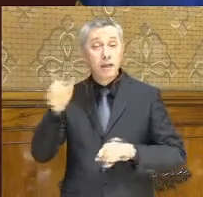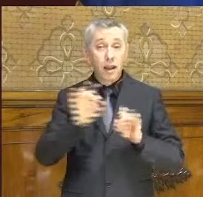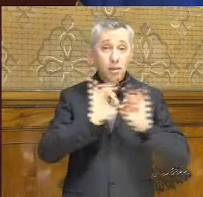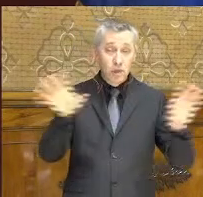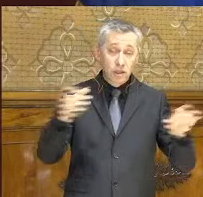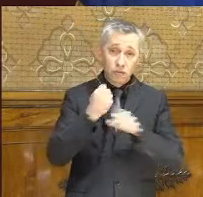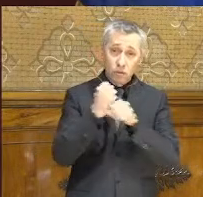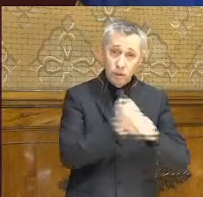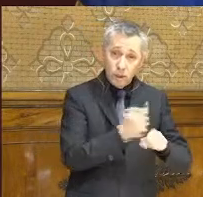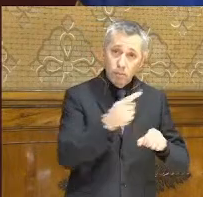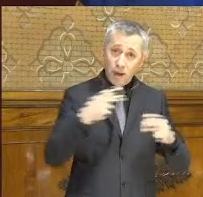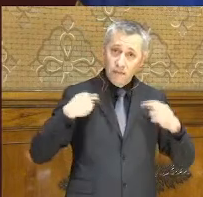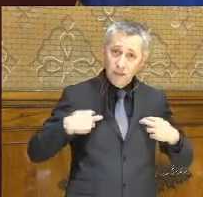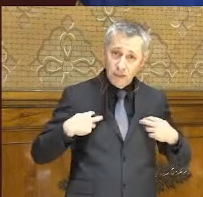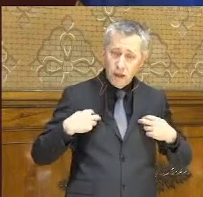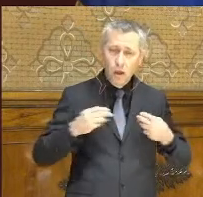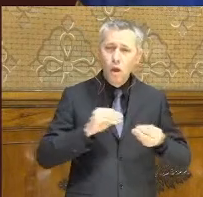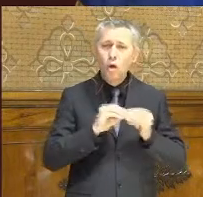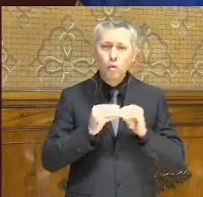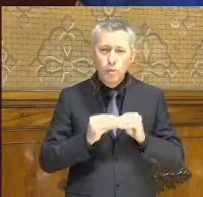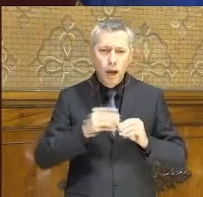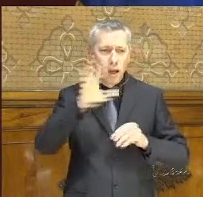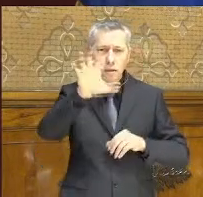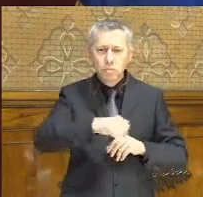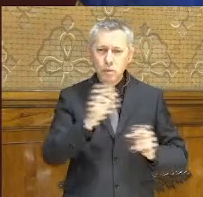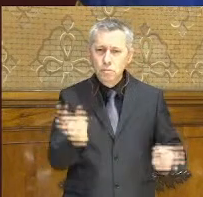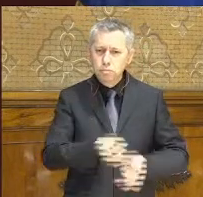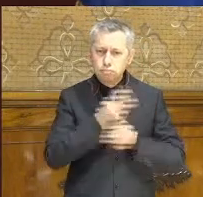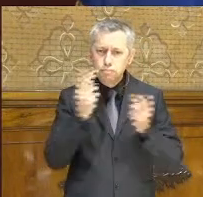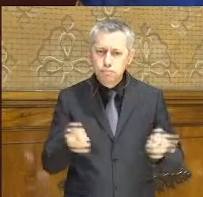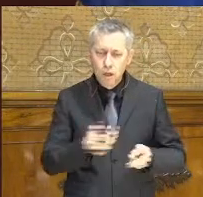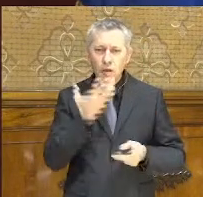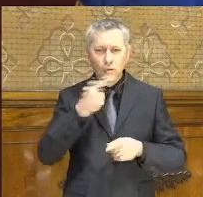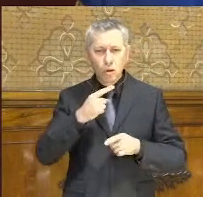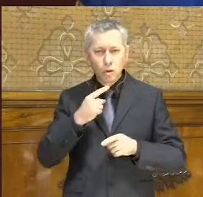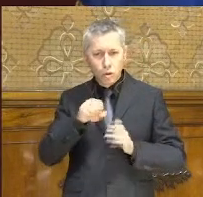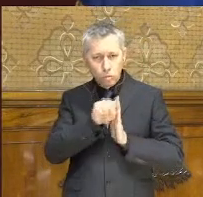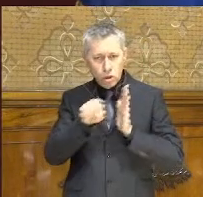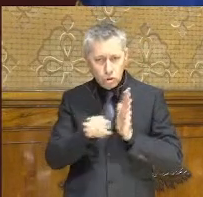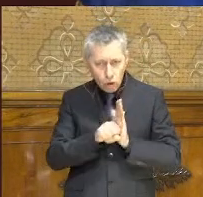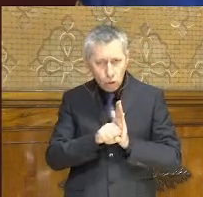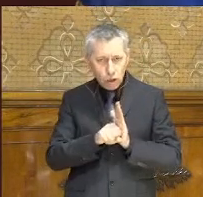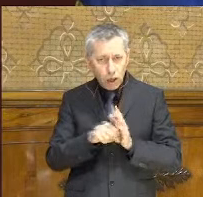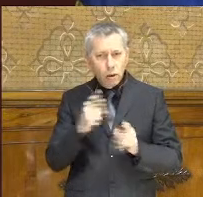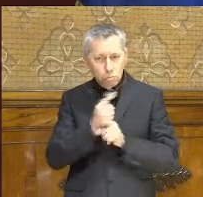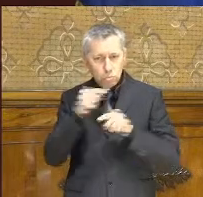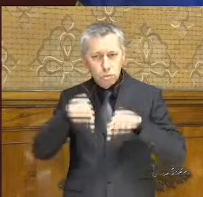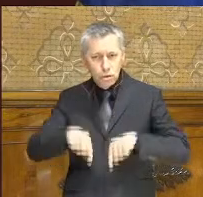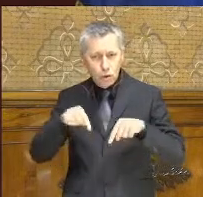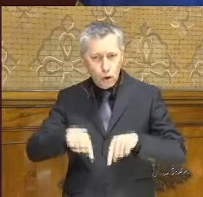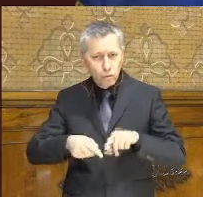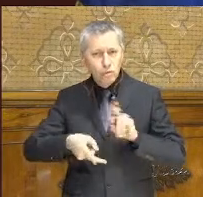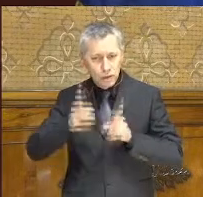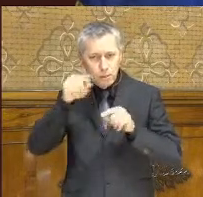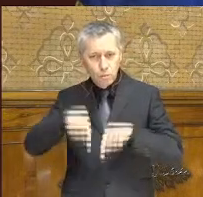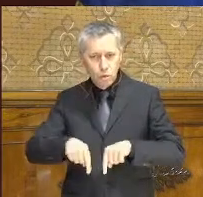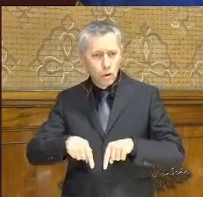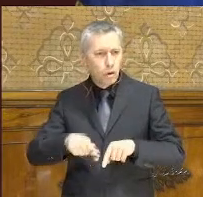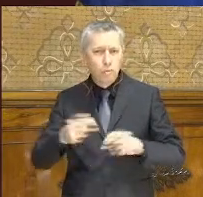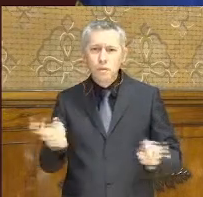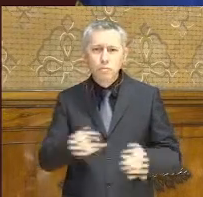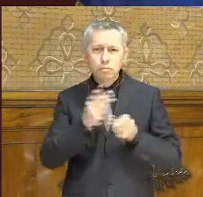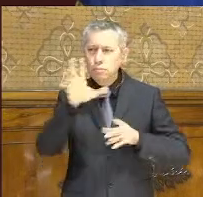umana, perché diviene sfuggente e irraggiungibile nel momento in cui la storia non ne ha più bisogno? Lascio ora la parola